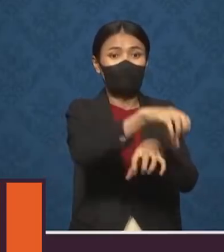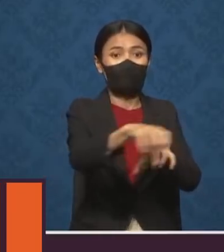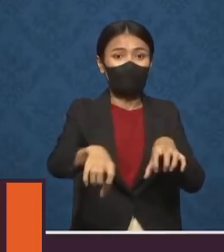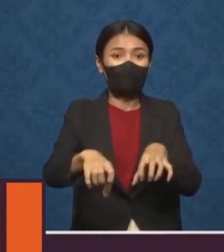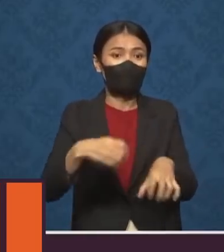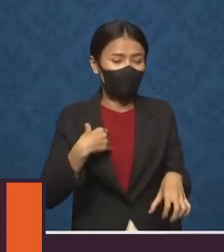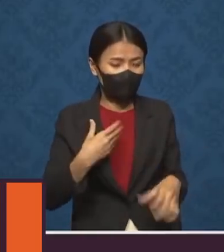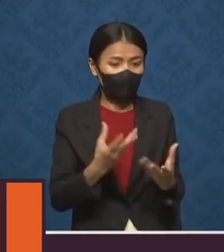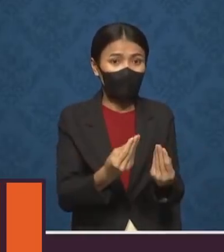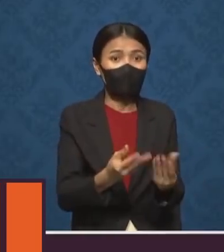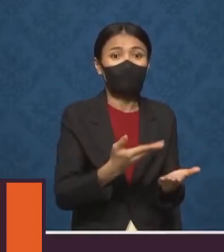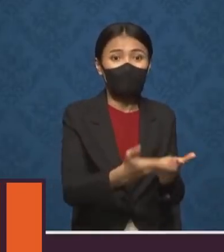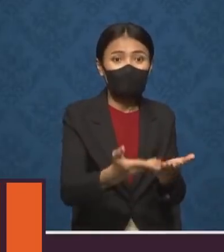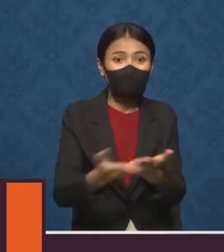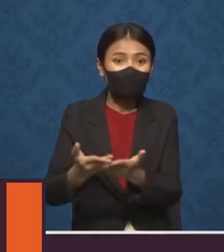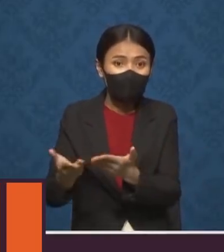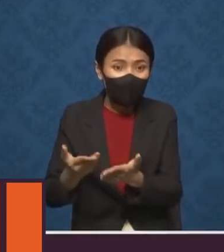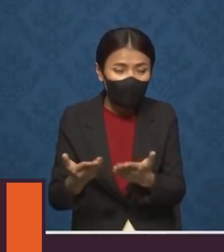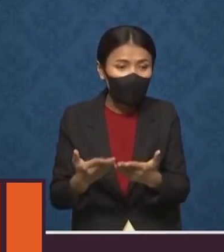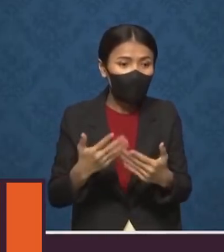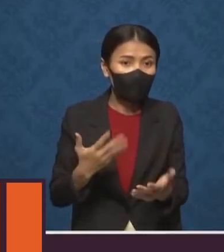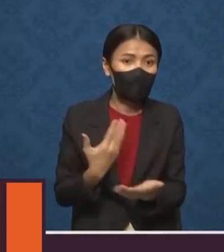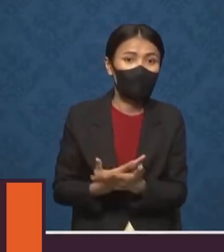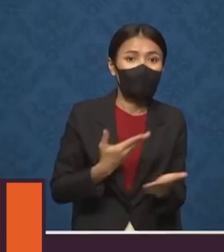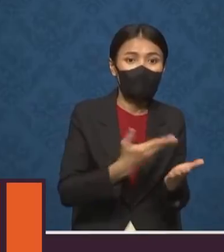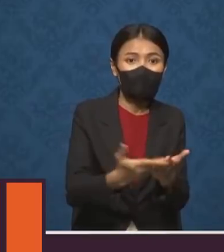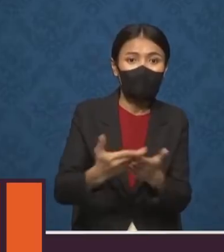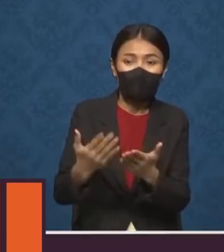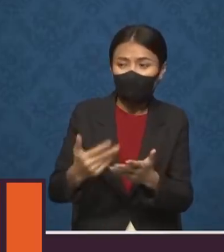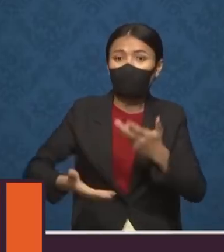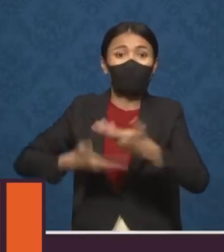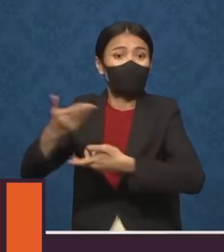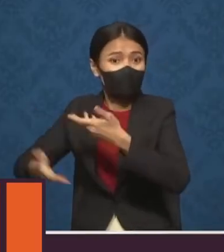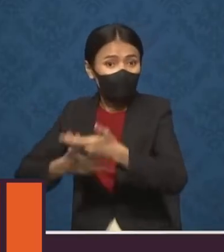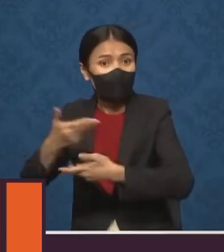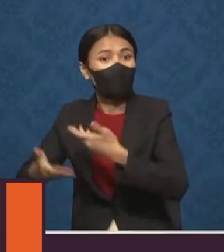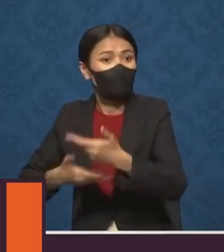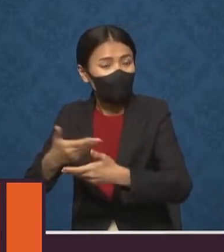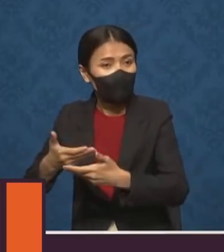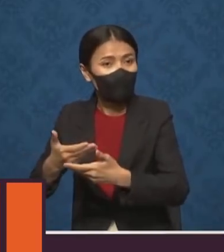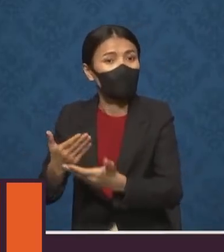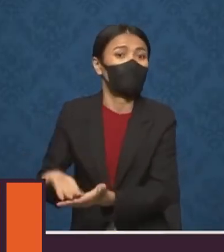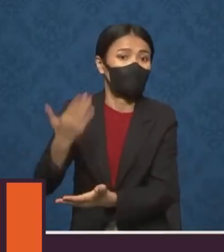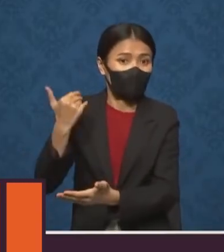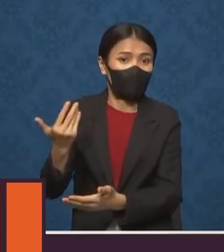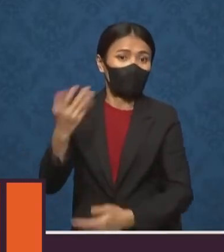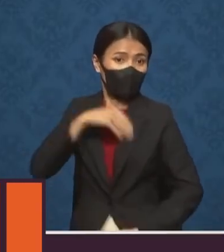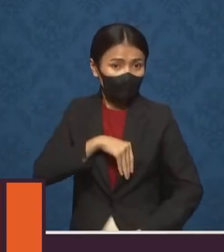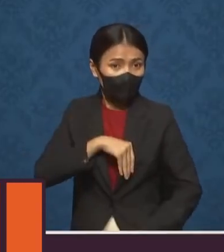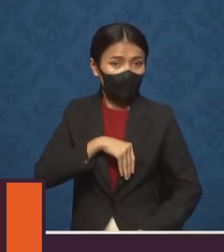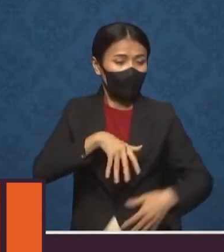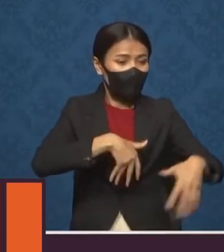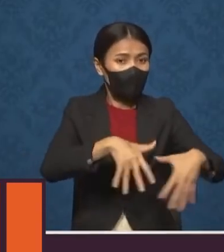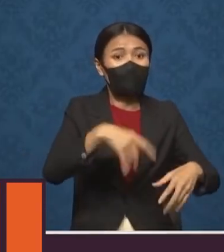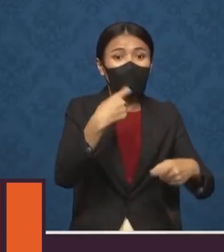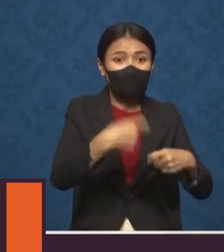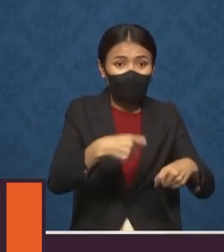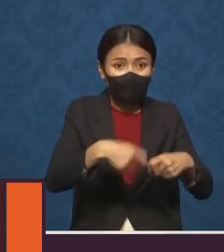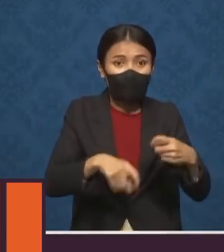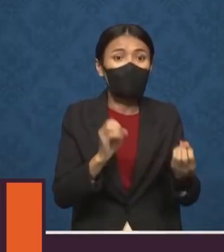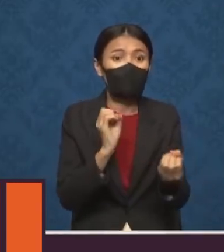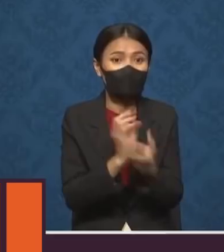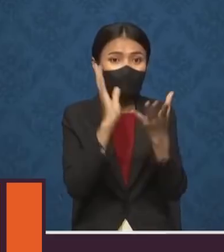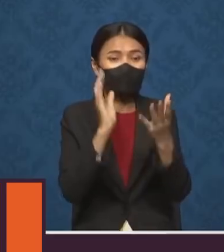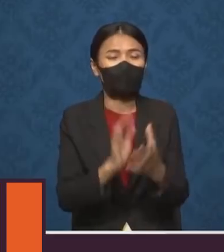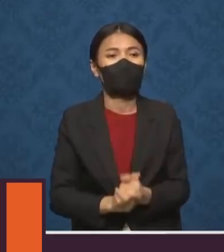นายทุนเพื่อกอบโกยผลประโยชน์ตักตวงหาผลกำไรบนคราบน้ำตาของประชาชนค่ะคะและเรายังได้เห็นกลุ่ม